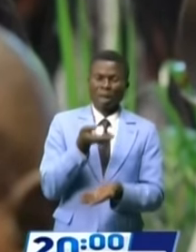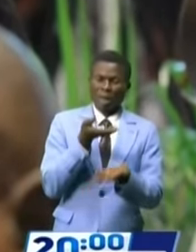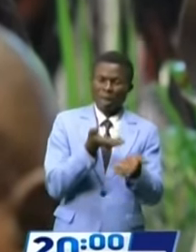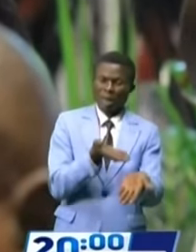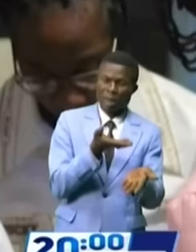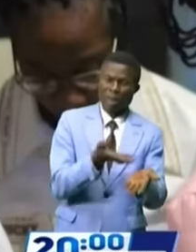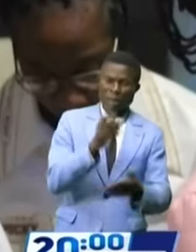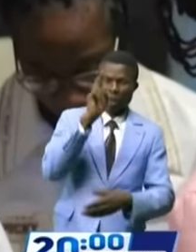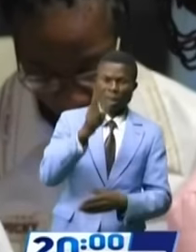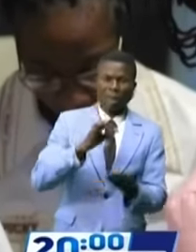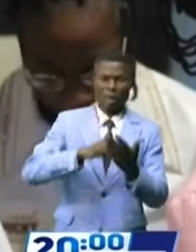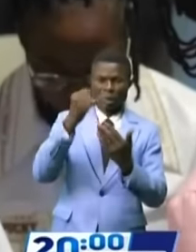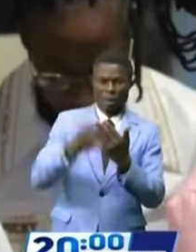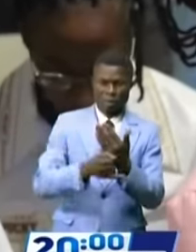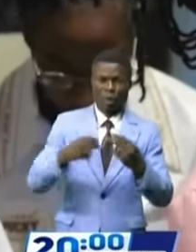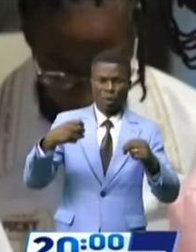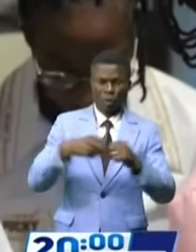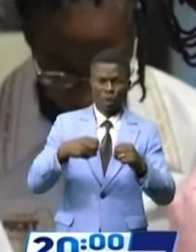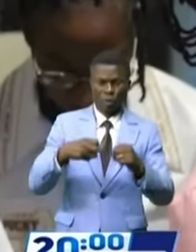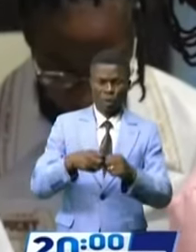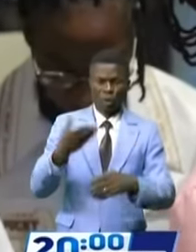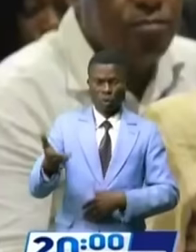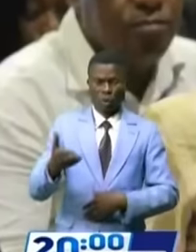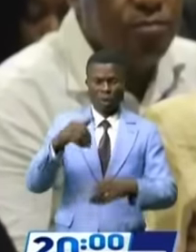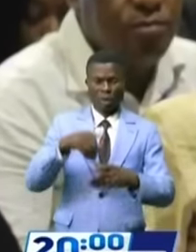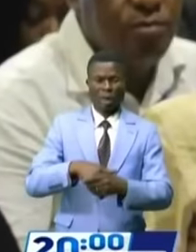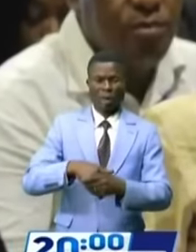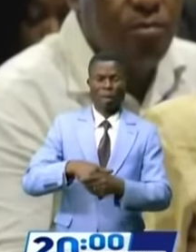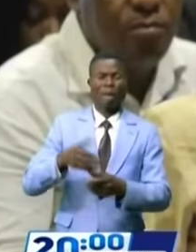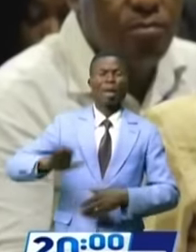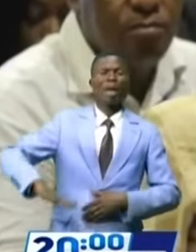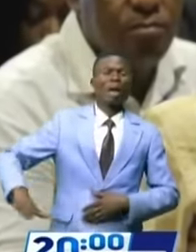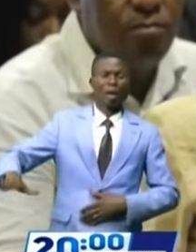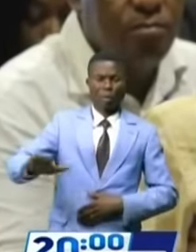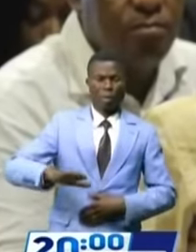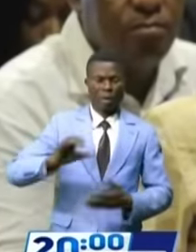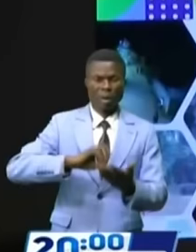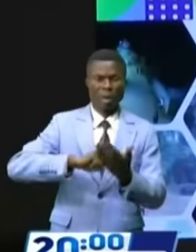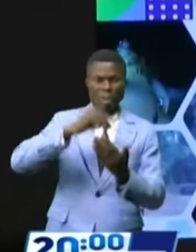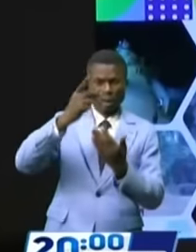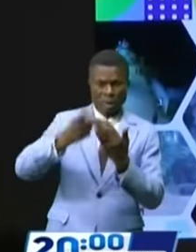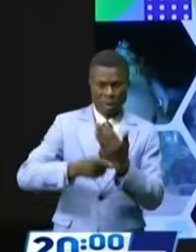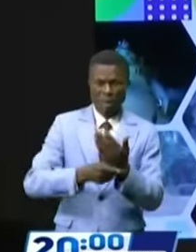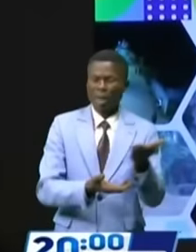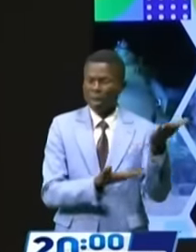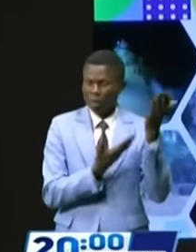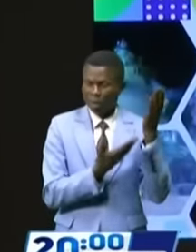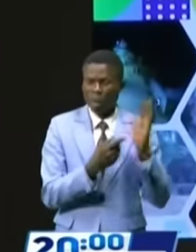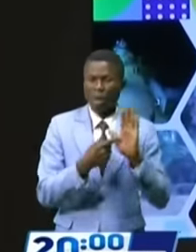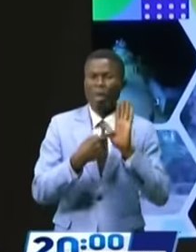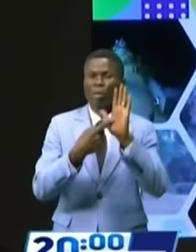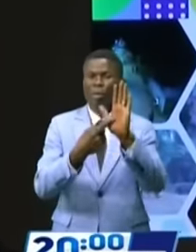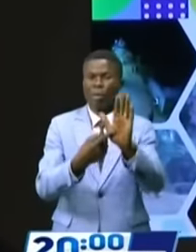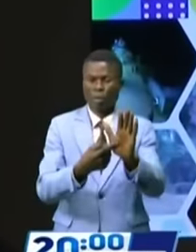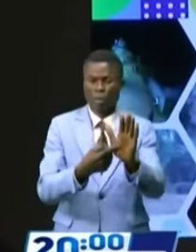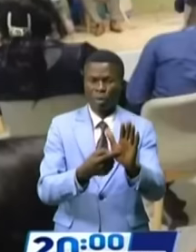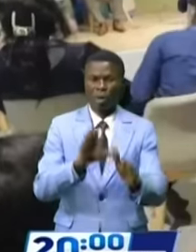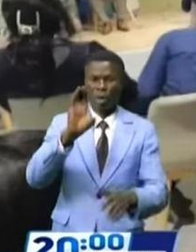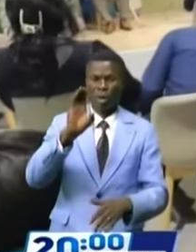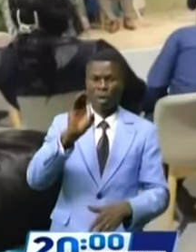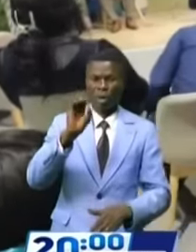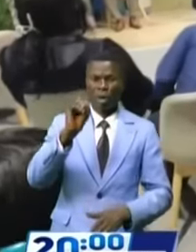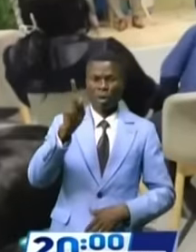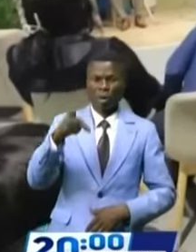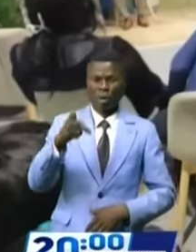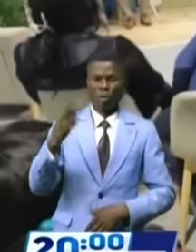environ 200 projets de dessert en électricité à travers le pays. Un programme ambitieux présenté à la COP28 par